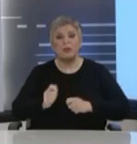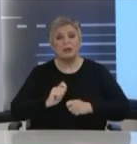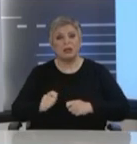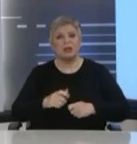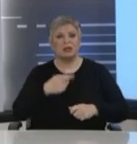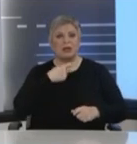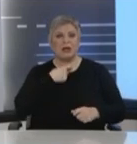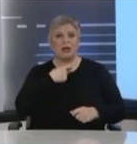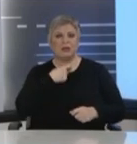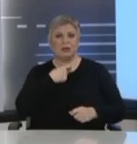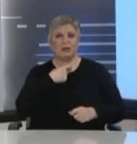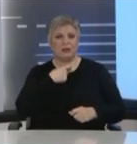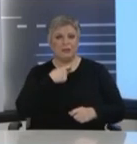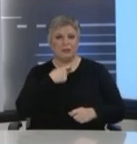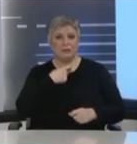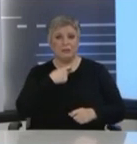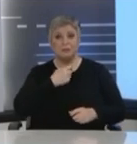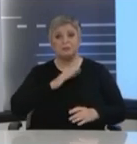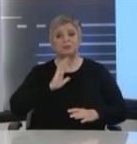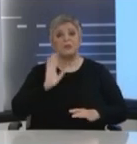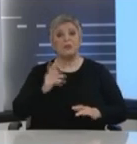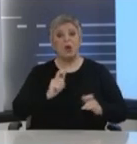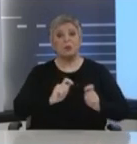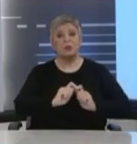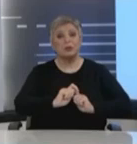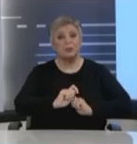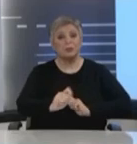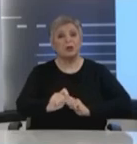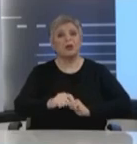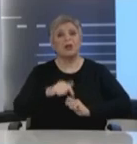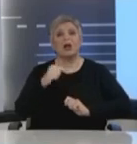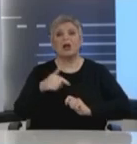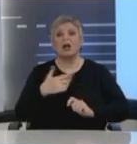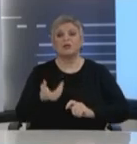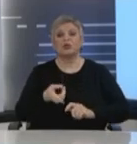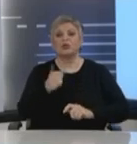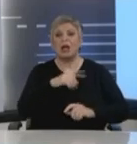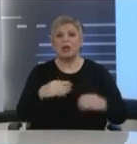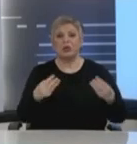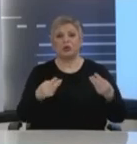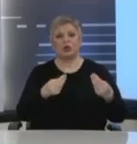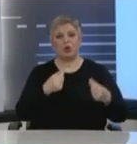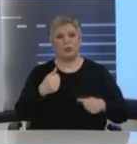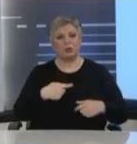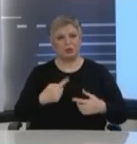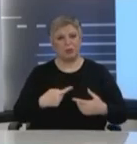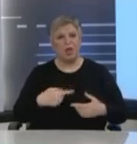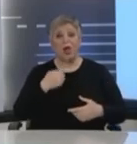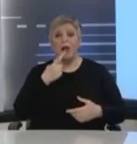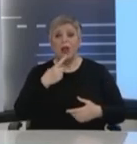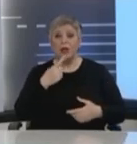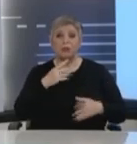πολιτεία. Όποιος εφαρμόζει τις αντιανταγωνιστικές συμπεριφορές για τις οποίες βοά η